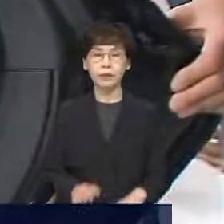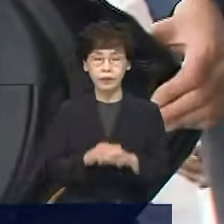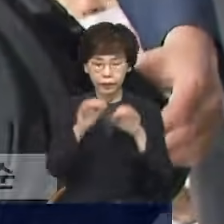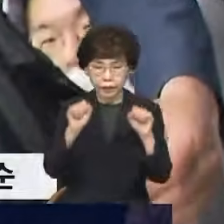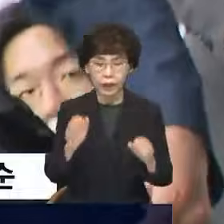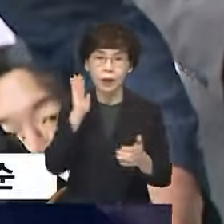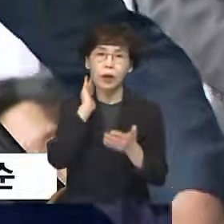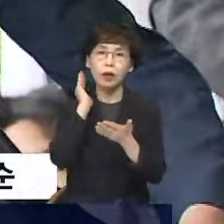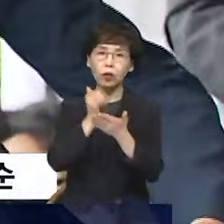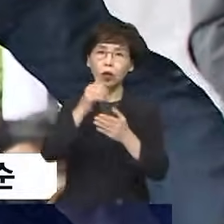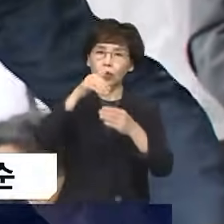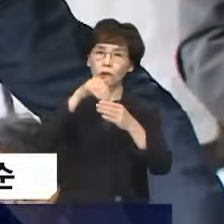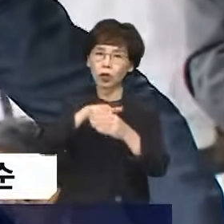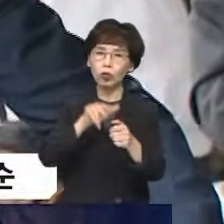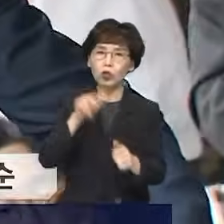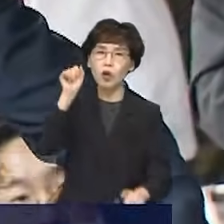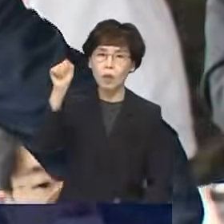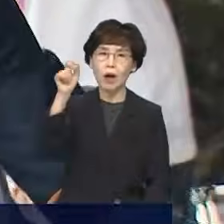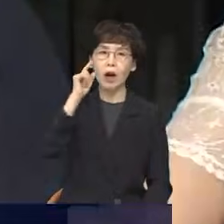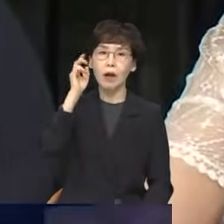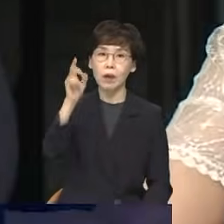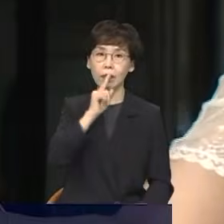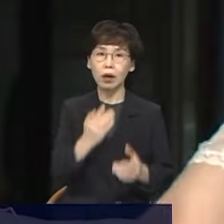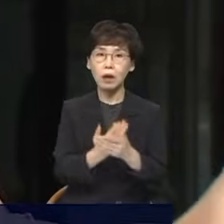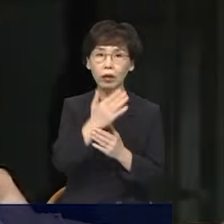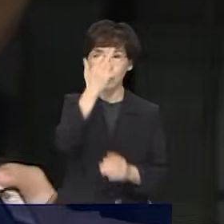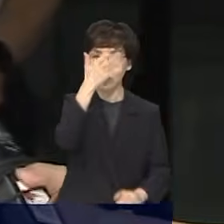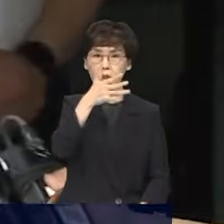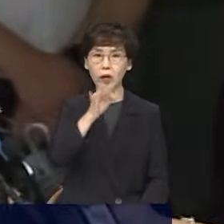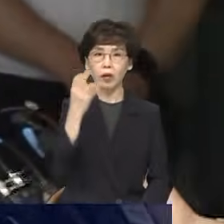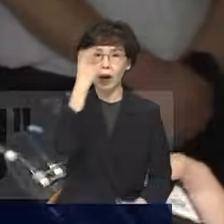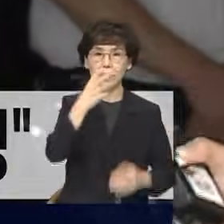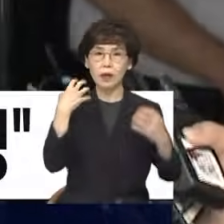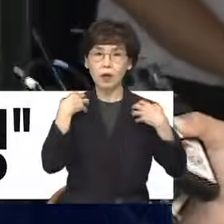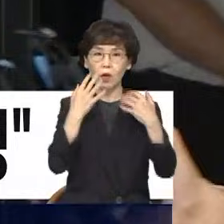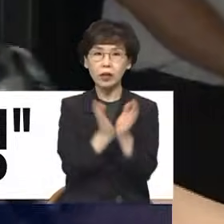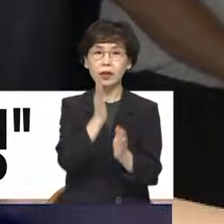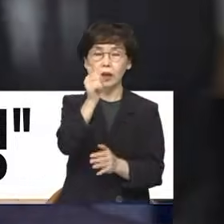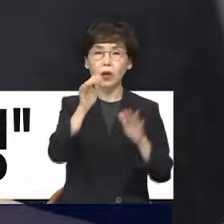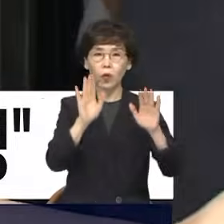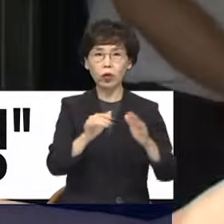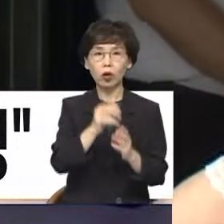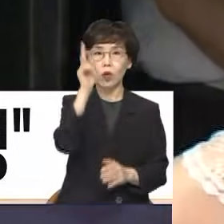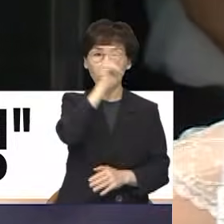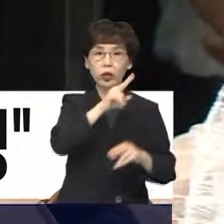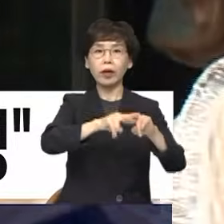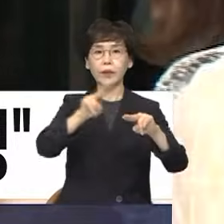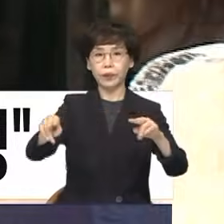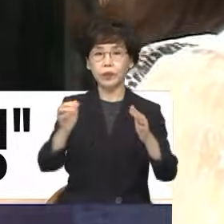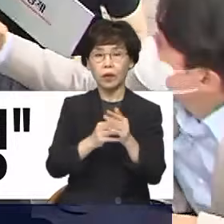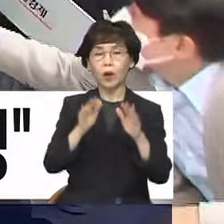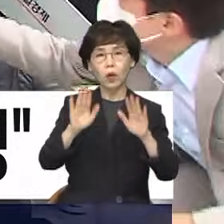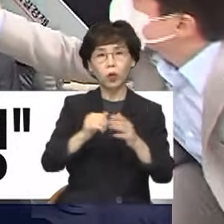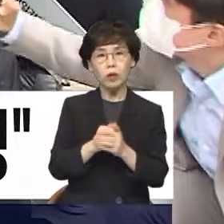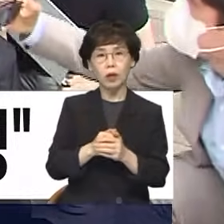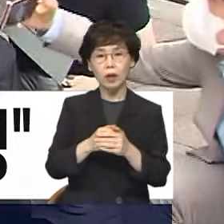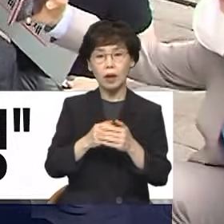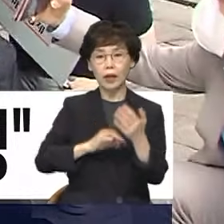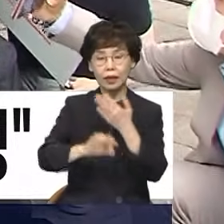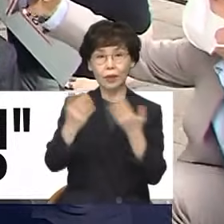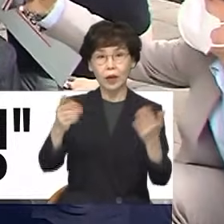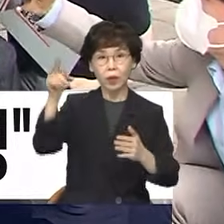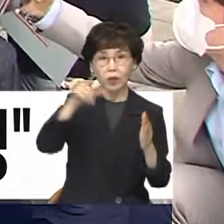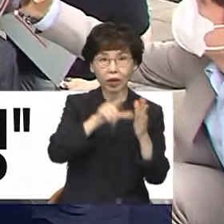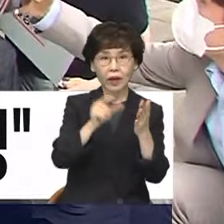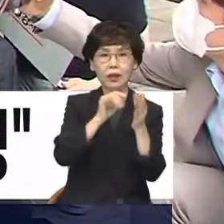대선 출마설이 제기된 최재형 감사원장이 오늘 오전 원장직에서 사퇴했습니다. 최 원장은 오늘 출근길에